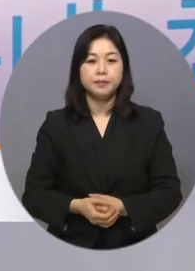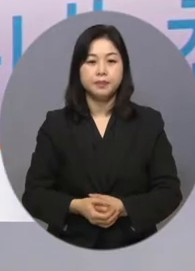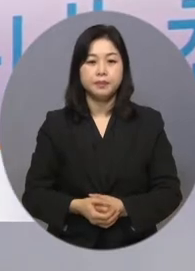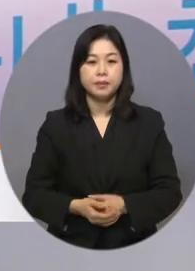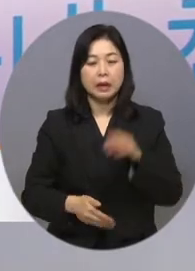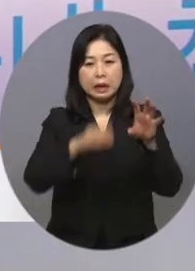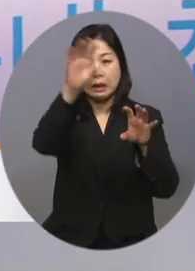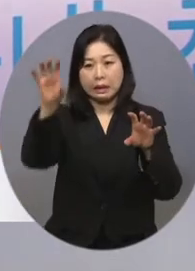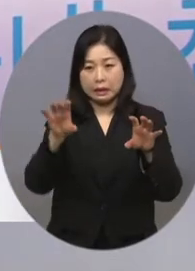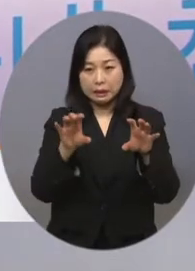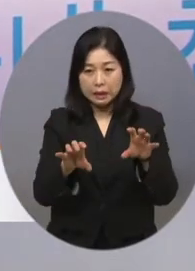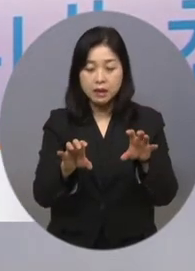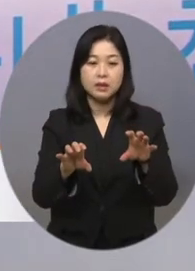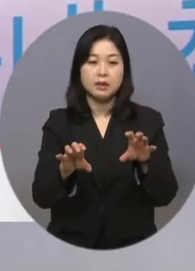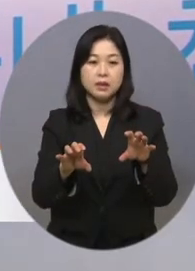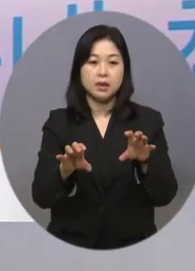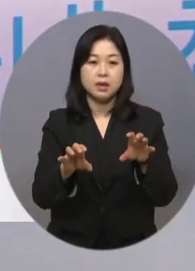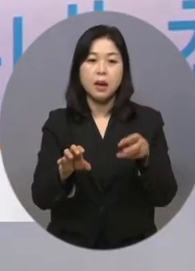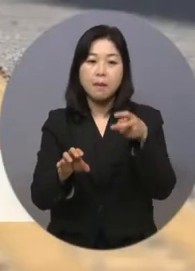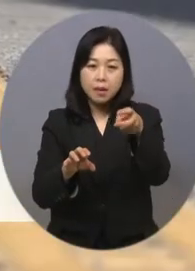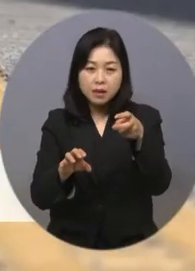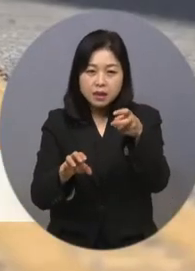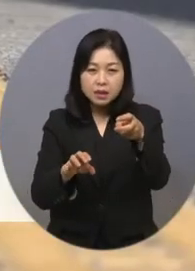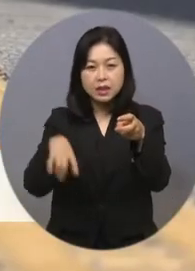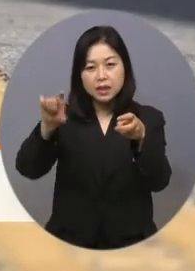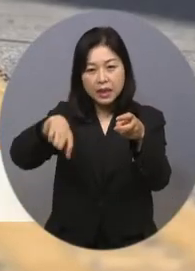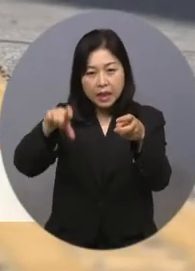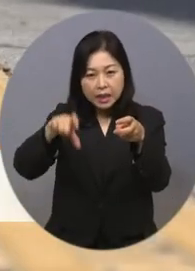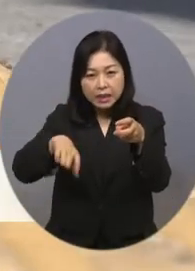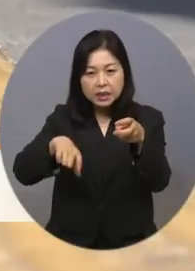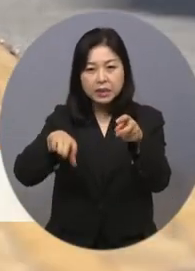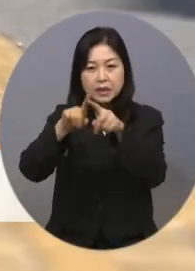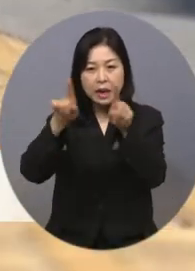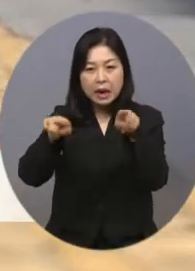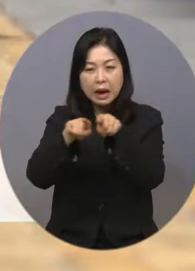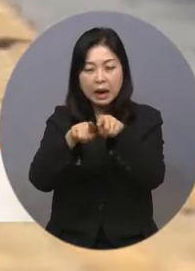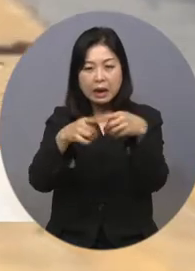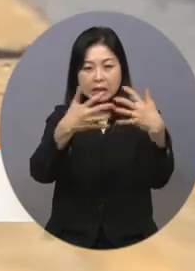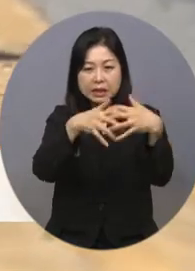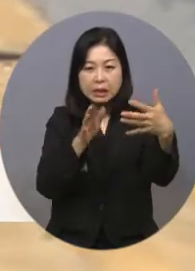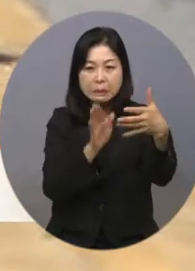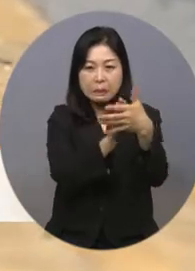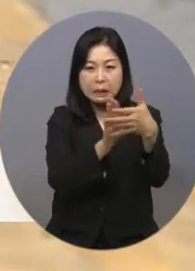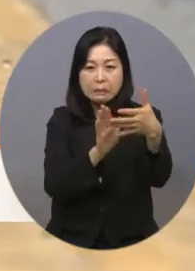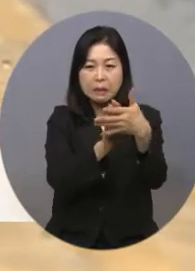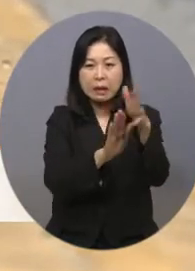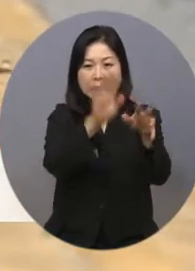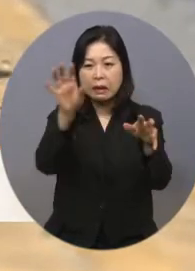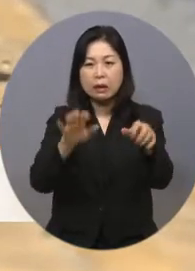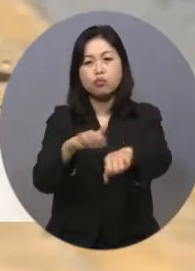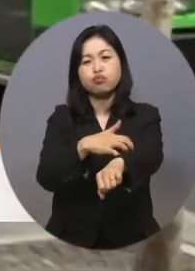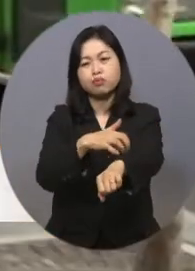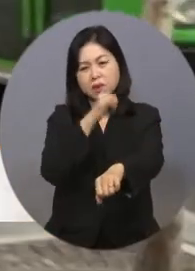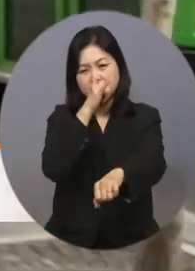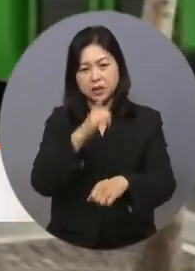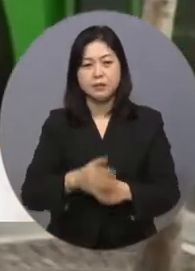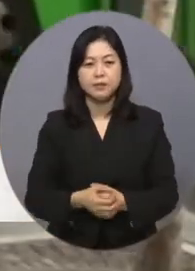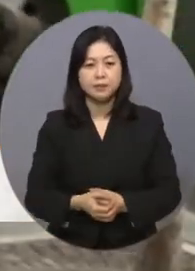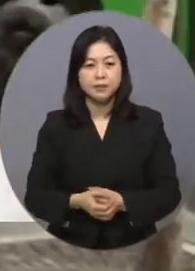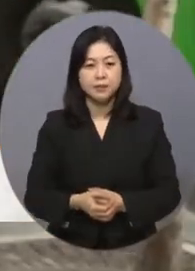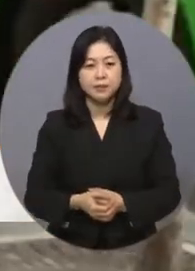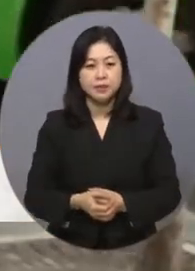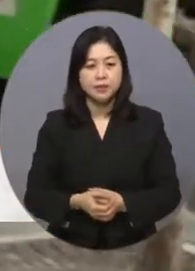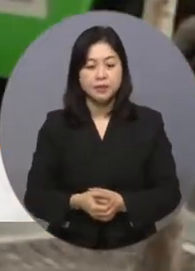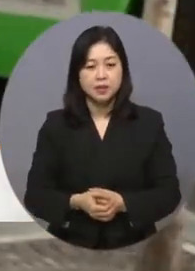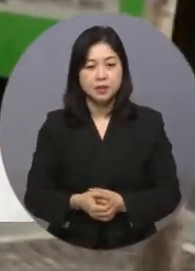위치가 제각각인 버스 카드 단말기로 인해 시각장애인들의 불편이 이어진다는 목소리가 나왔습니다. 지난